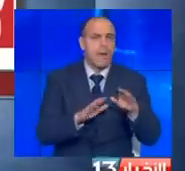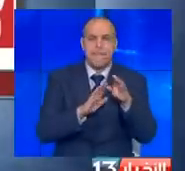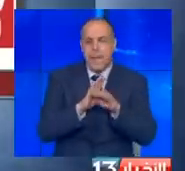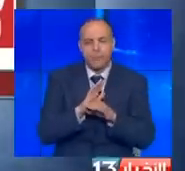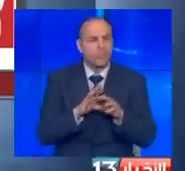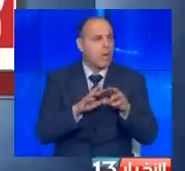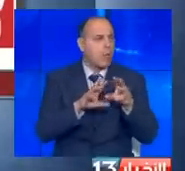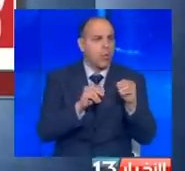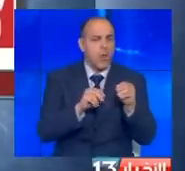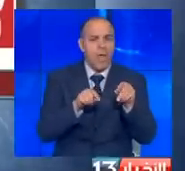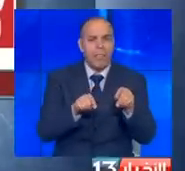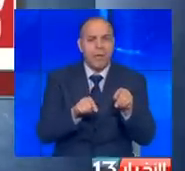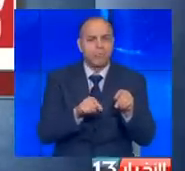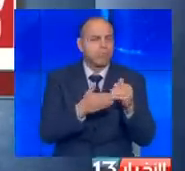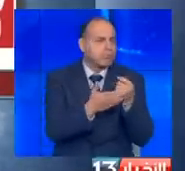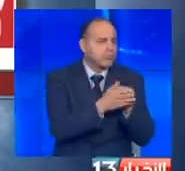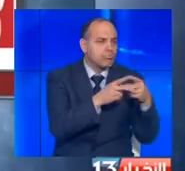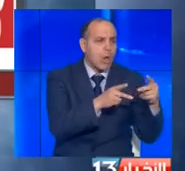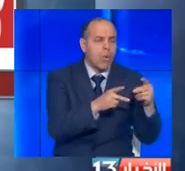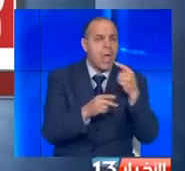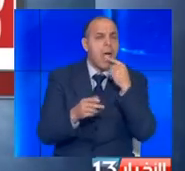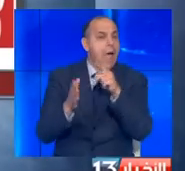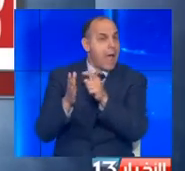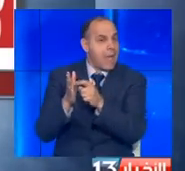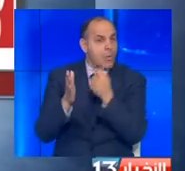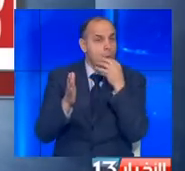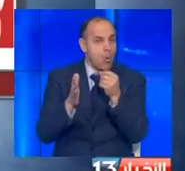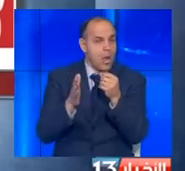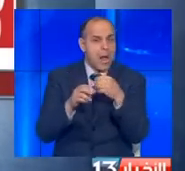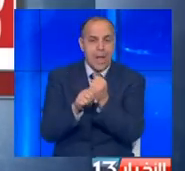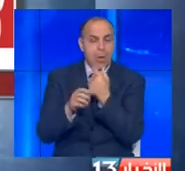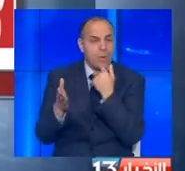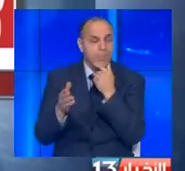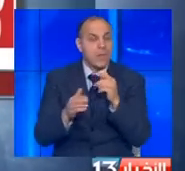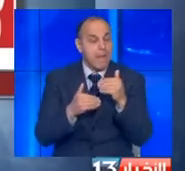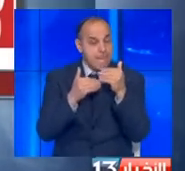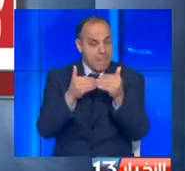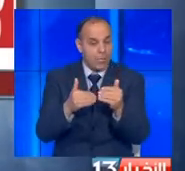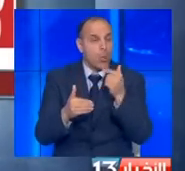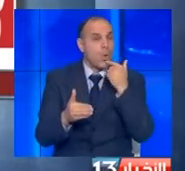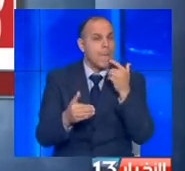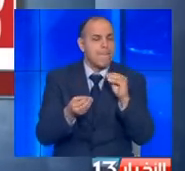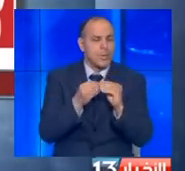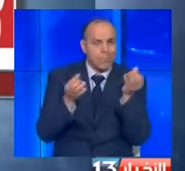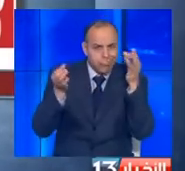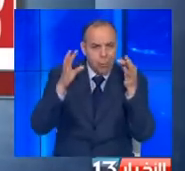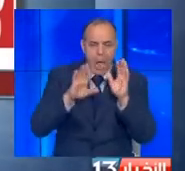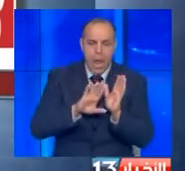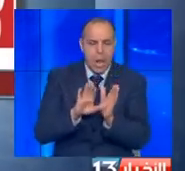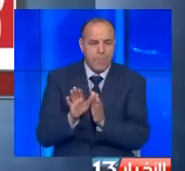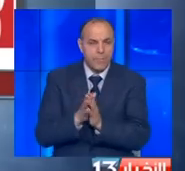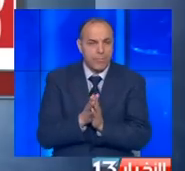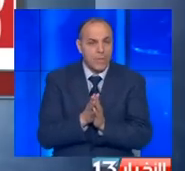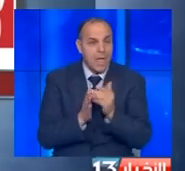التحصيل حسب الحال لمستحقها وفقا لترتيب الجاري بالعمل وبالتالي تفادي اي تاويل في هذا الخصوص